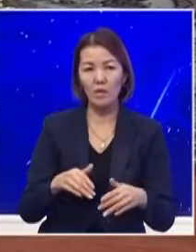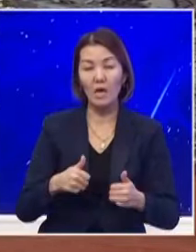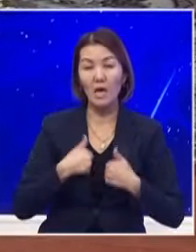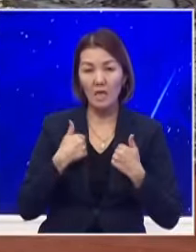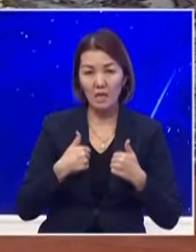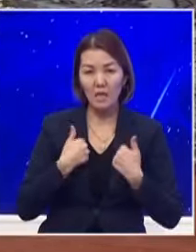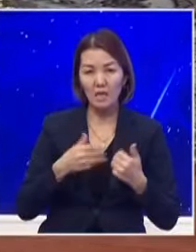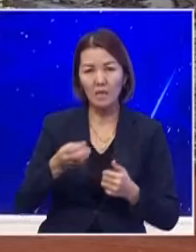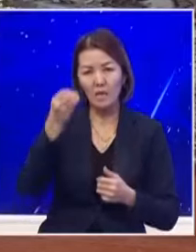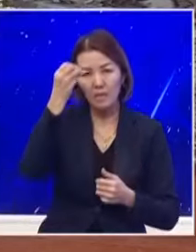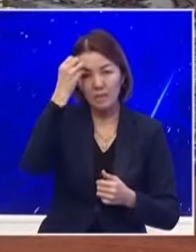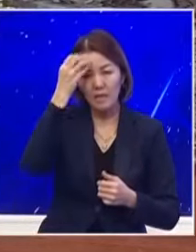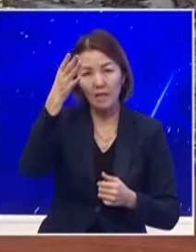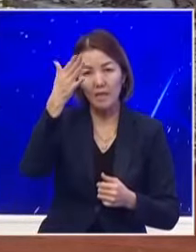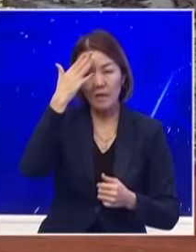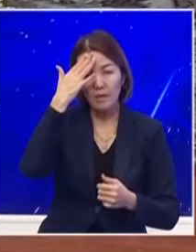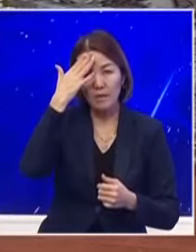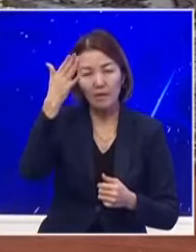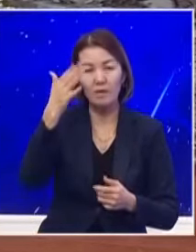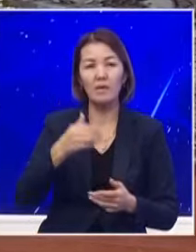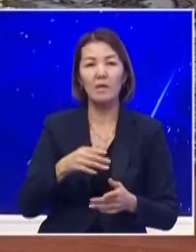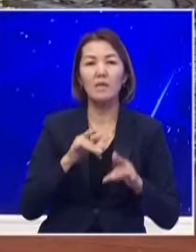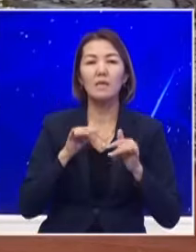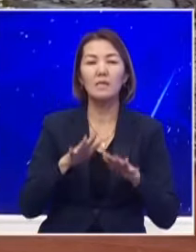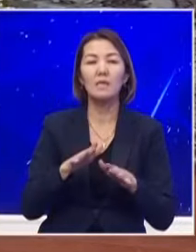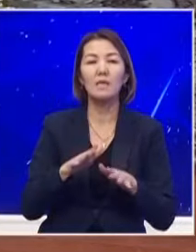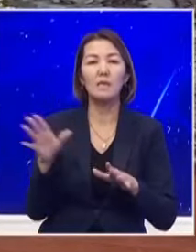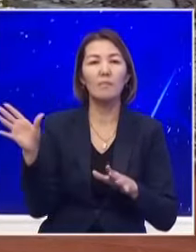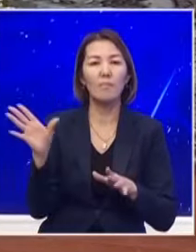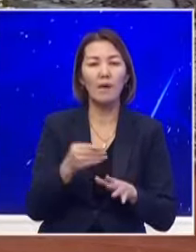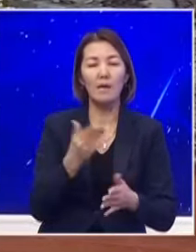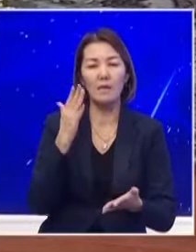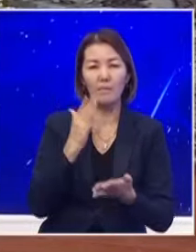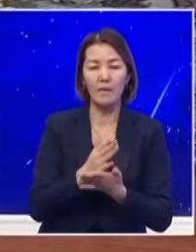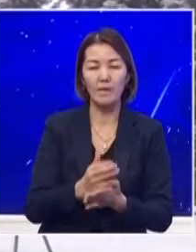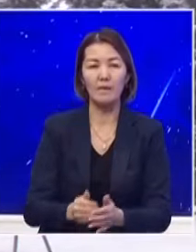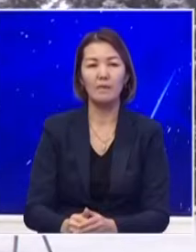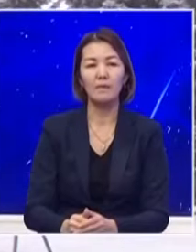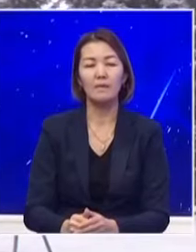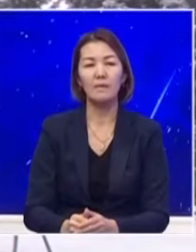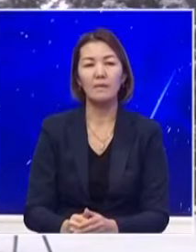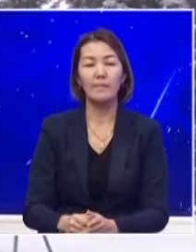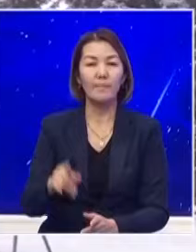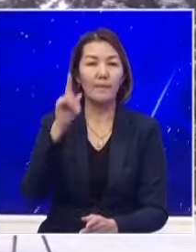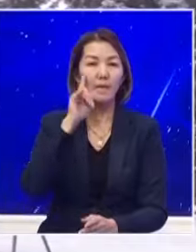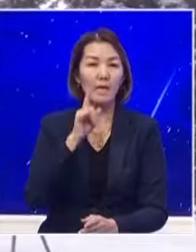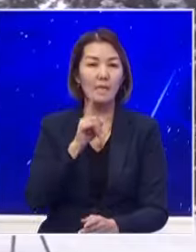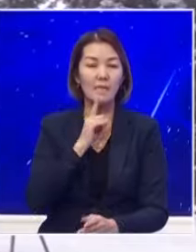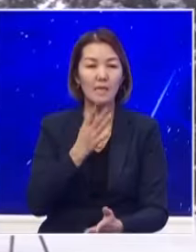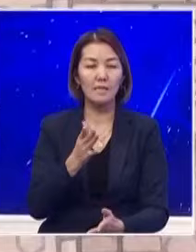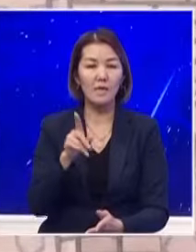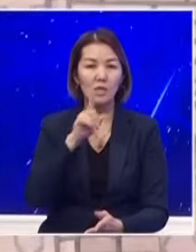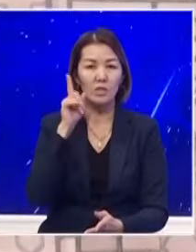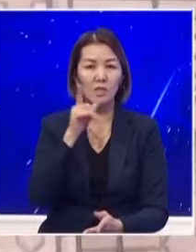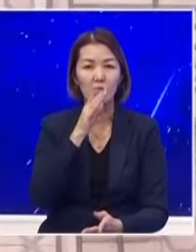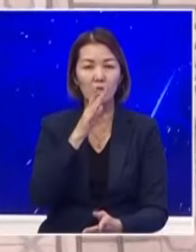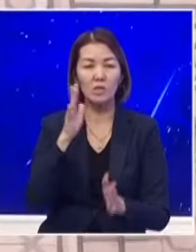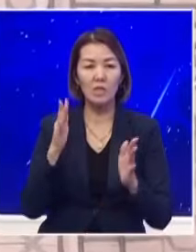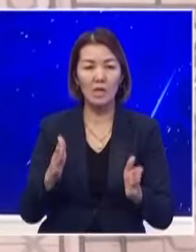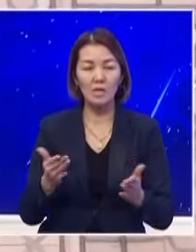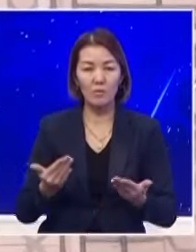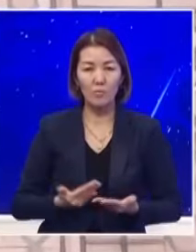алғырлық, қазақ жігіттерінің бойына біткен іскерлік соғысының барлық бойында болған. Қазақта адамның жастық шағы өткен жері,